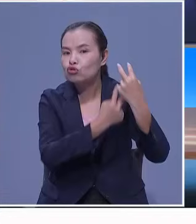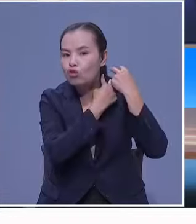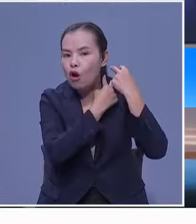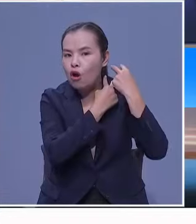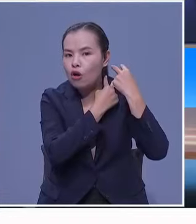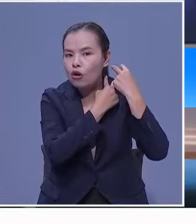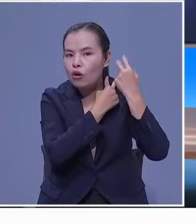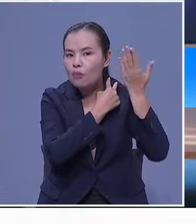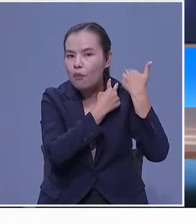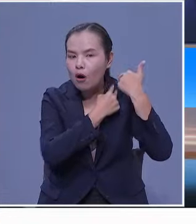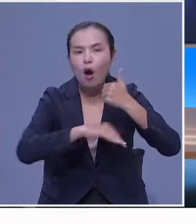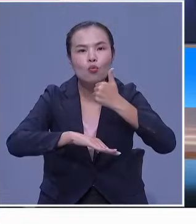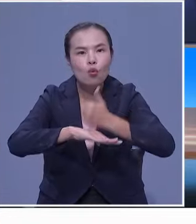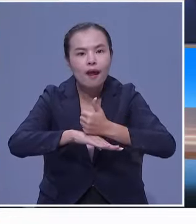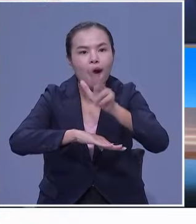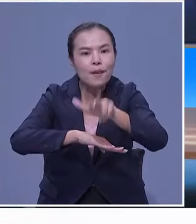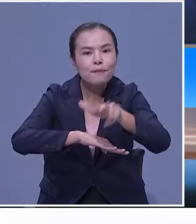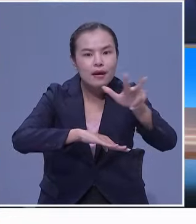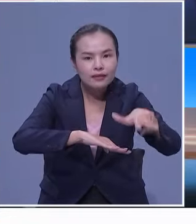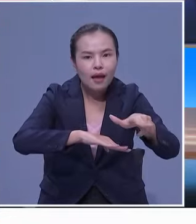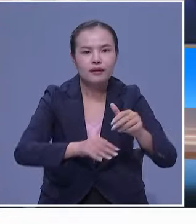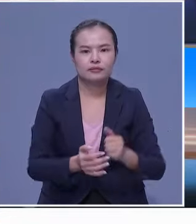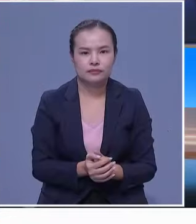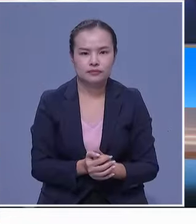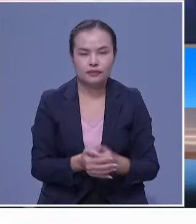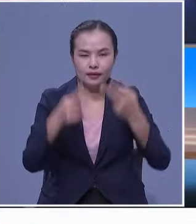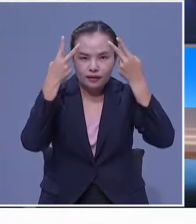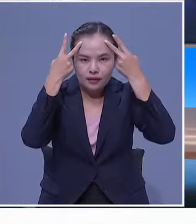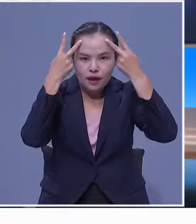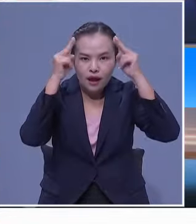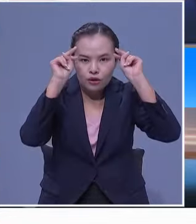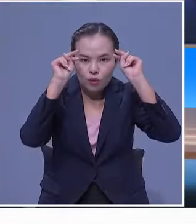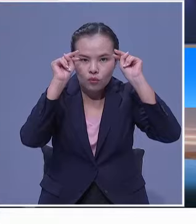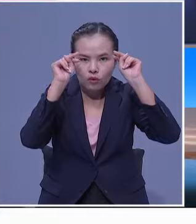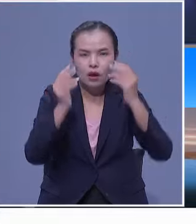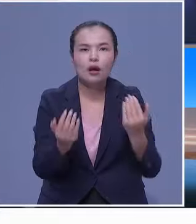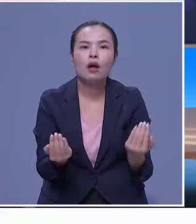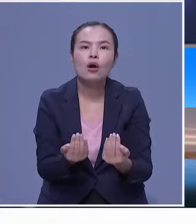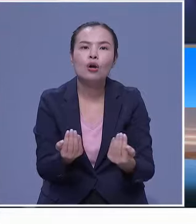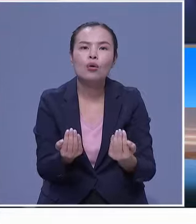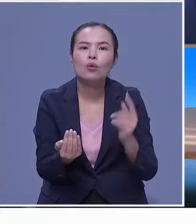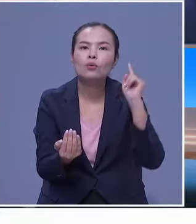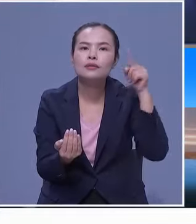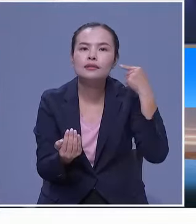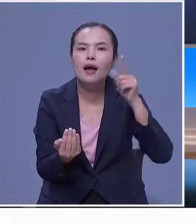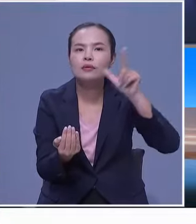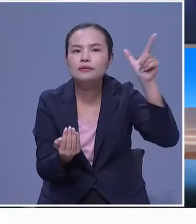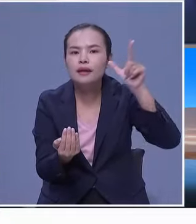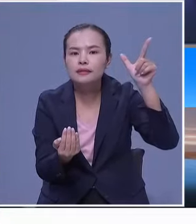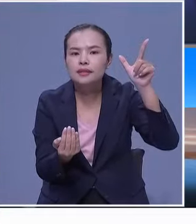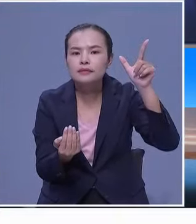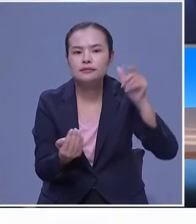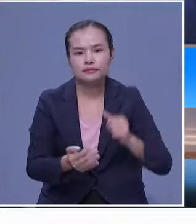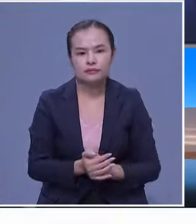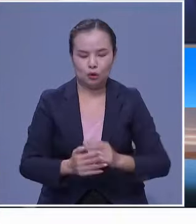ปที่เส้นทางการเป็นทั้งหัวหน้าพรรคเพื่อไทย รวมถึงการเป็นนายกมาจากการเป็นลูกสาวของอดีตนายกทักษิณไม่ใช่การจาก